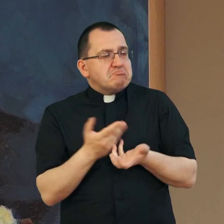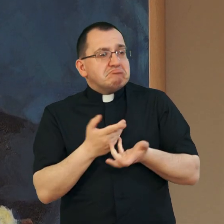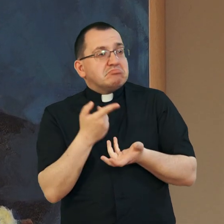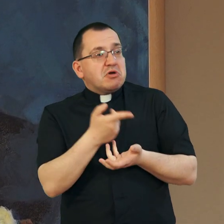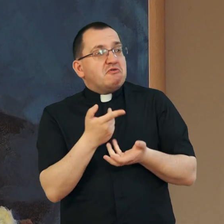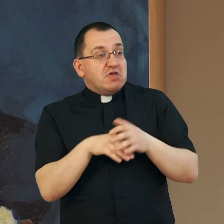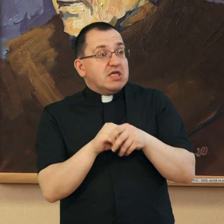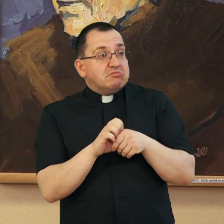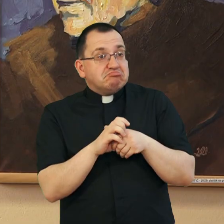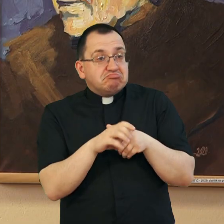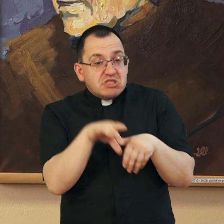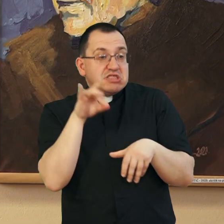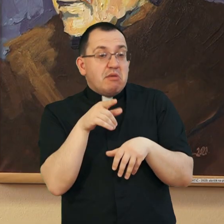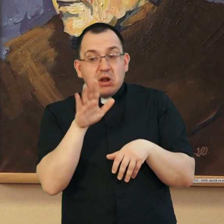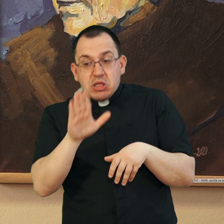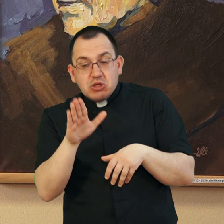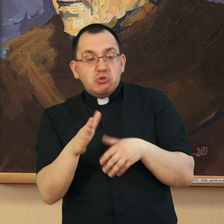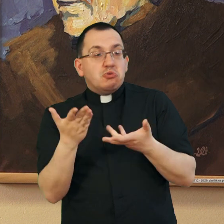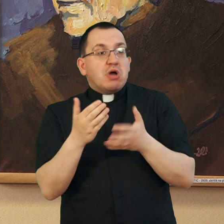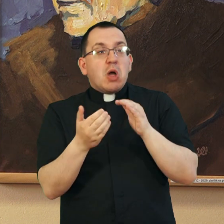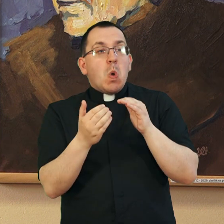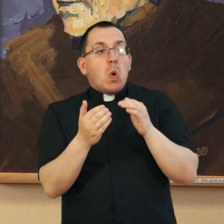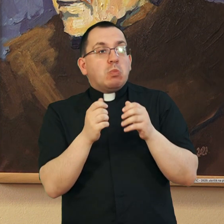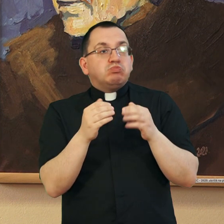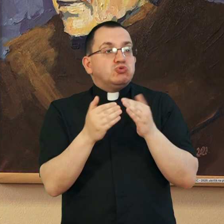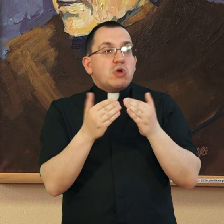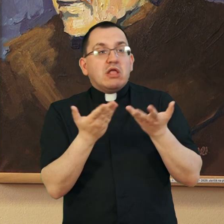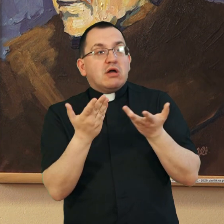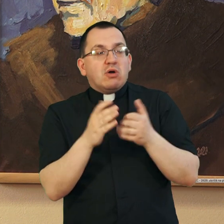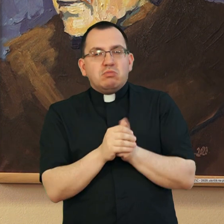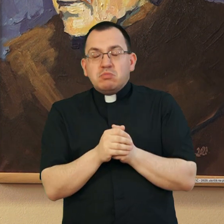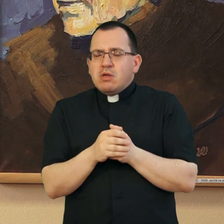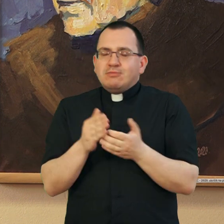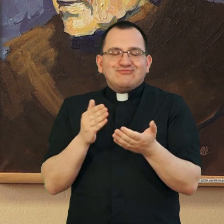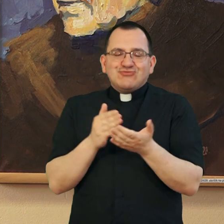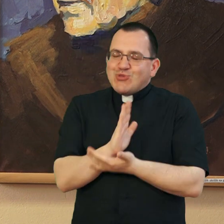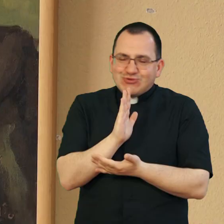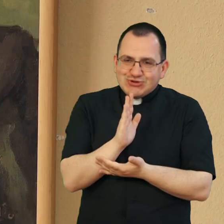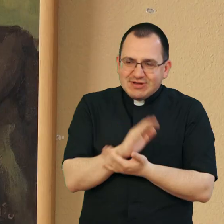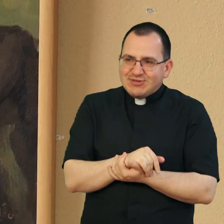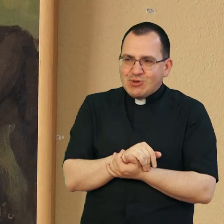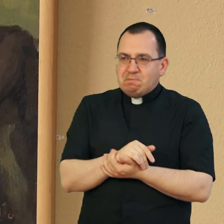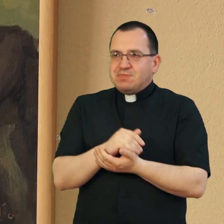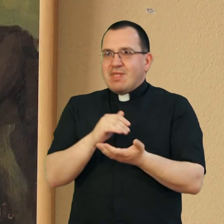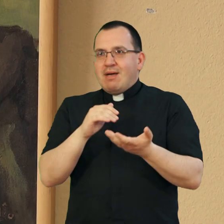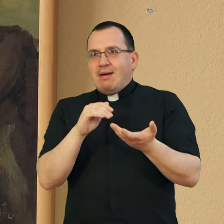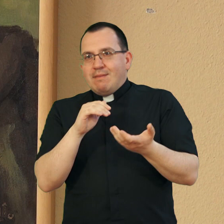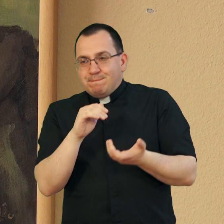Kako ste izabrali baš nju? Kako je došlo do toga da se ostvari ova izložba? Sasvim slučajno. Prije svega me je